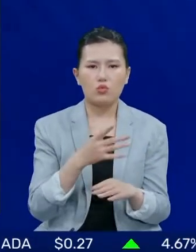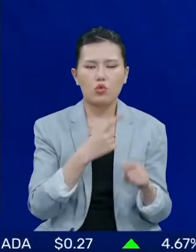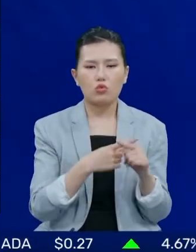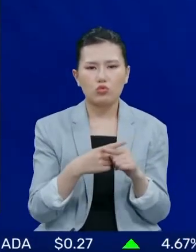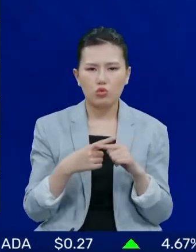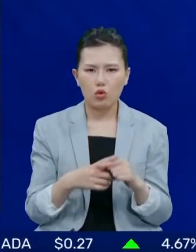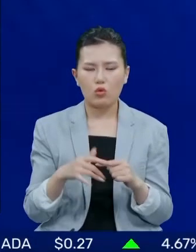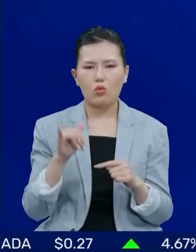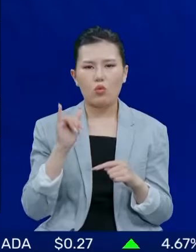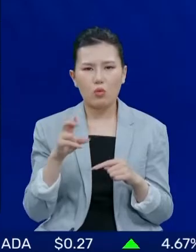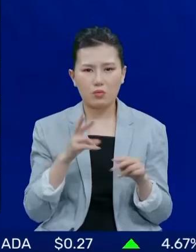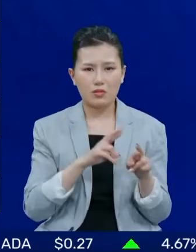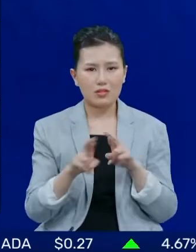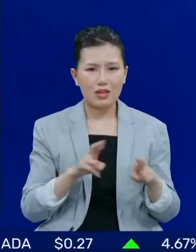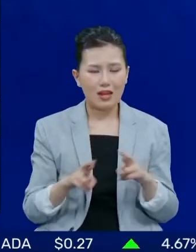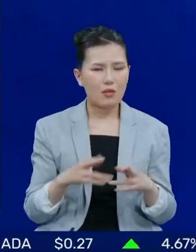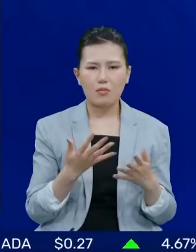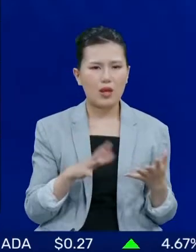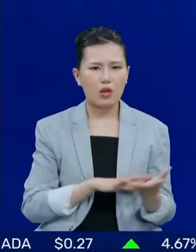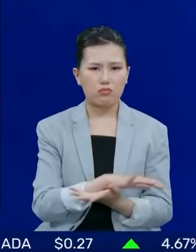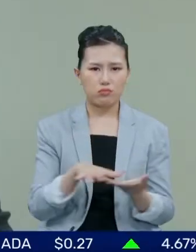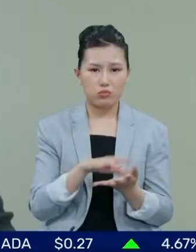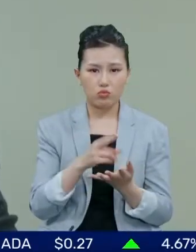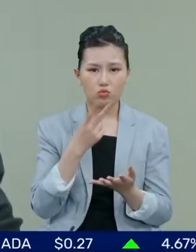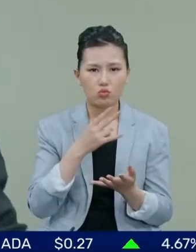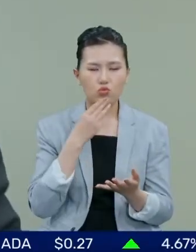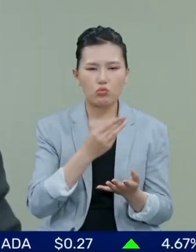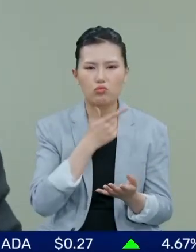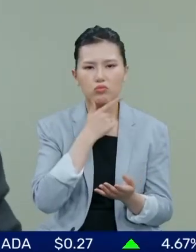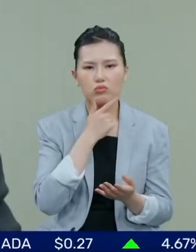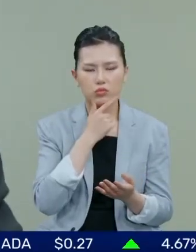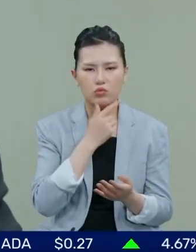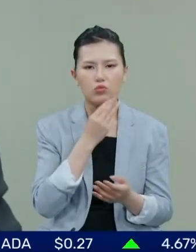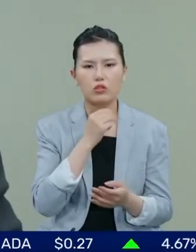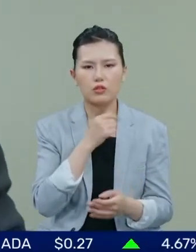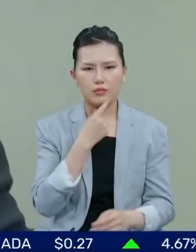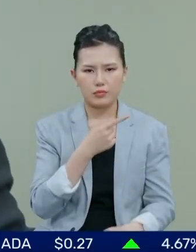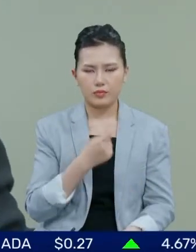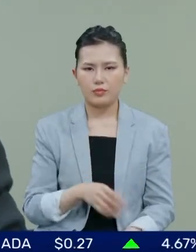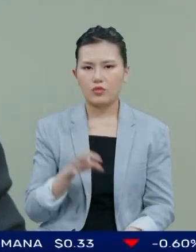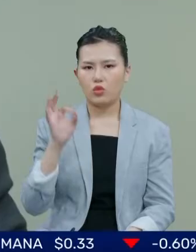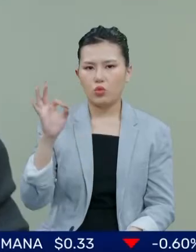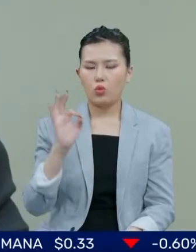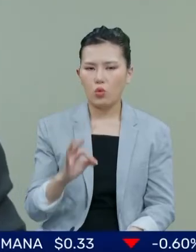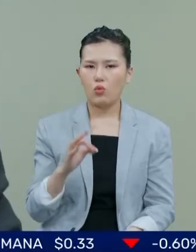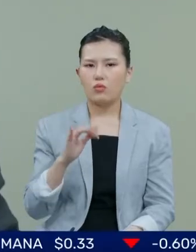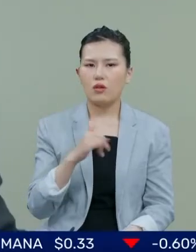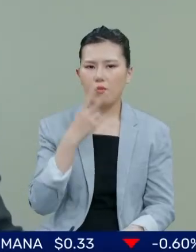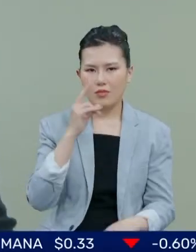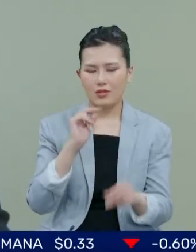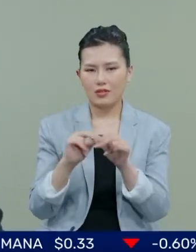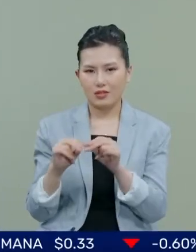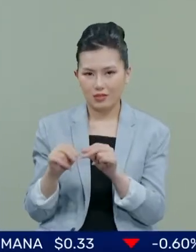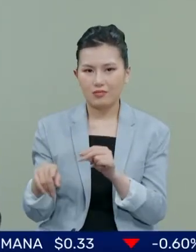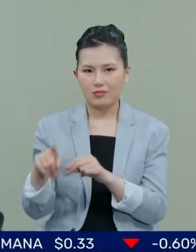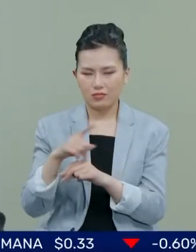эренбэлсэн дүн альбом бус мэдээлэл гэж хэллээ. А тэгэхээр манай энэ бас энэ гаргаж байгаа хувь судлаачд нь бас хэрвээ нэгэнт үлгэр төв сонирхлоо гаргаж байгаа бол тэр